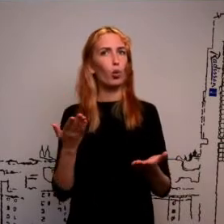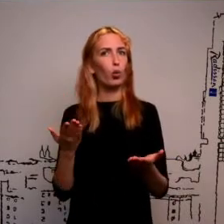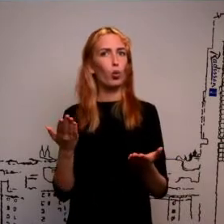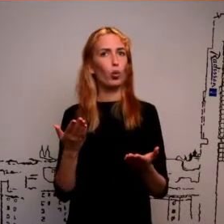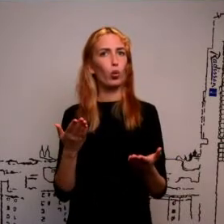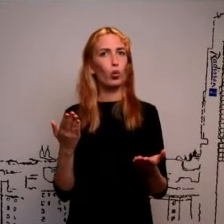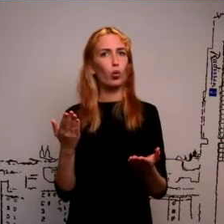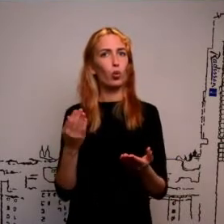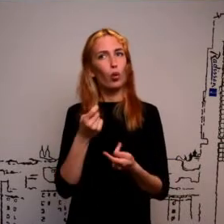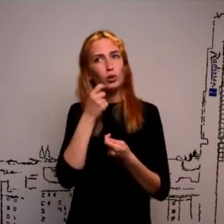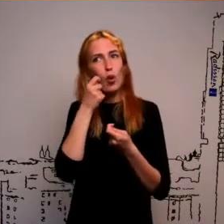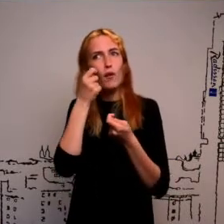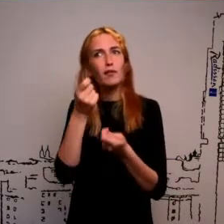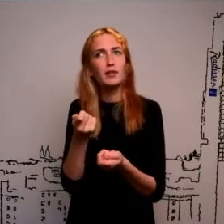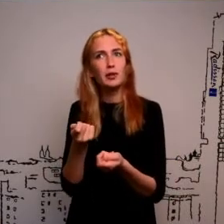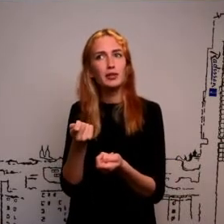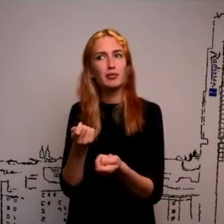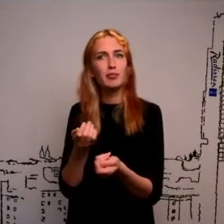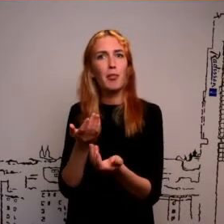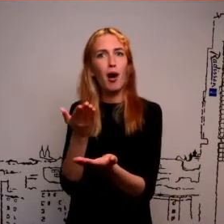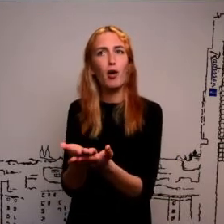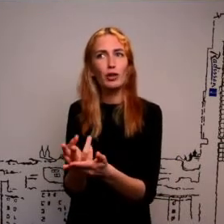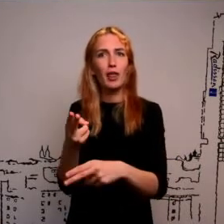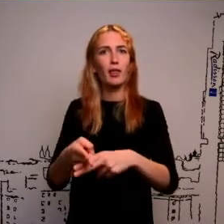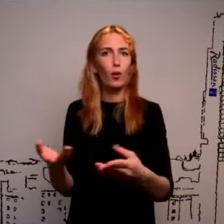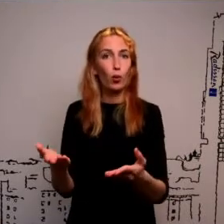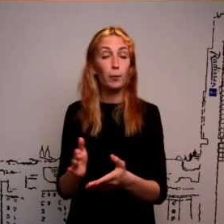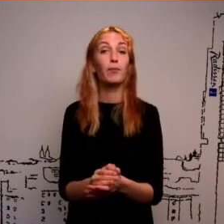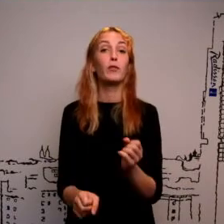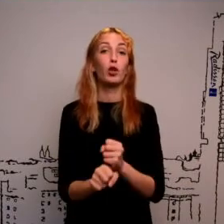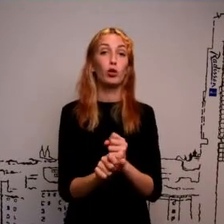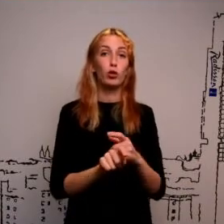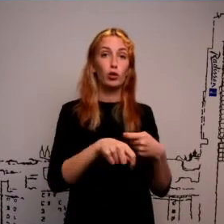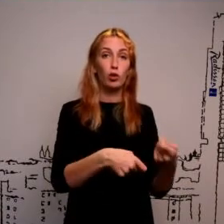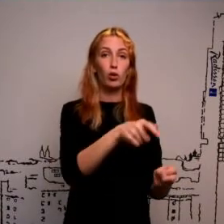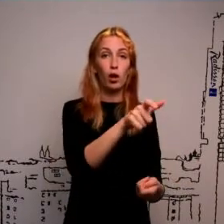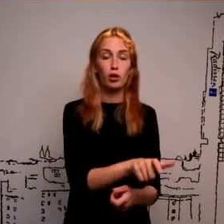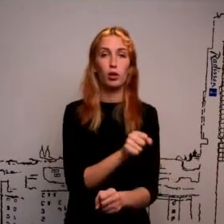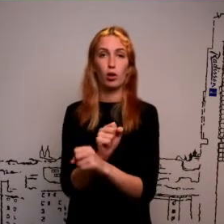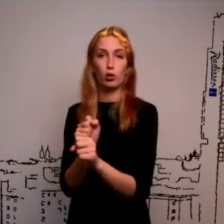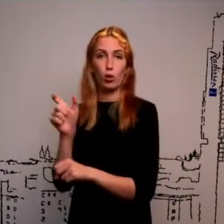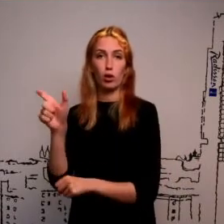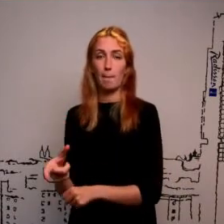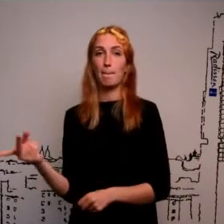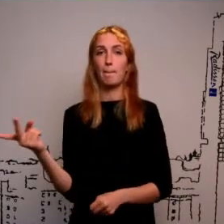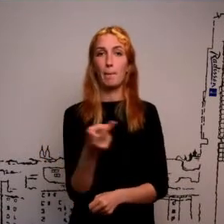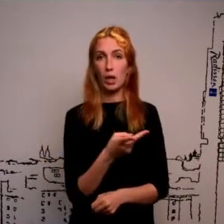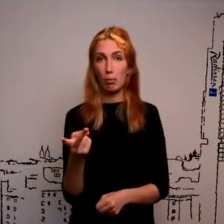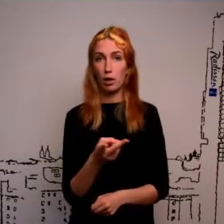seda soovitust pakkuda, on see, et nii tööandjad kui töötajad on olemas hästi